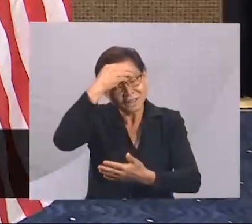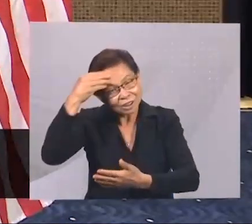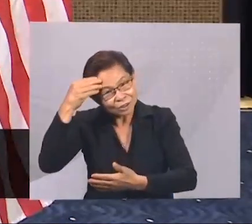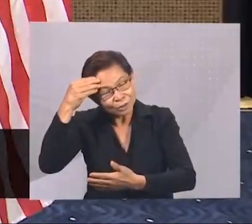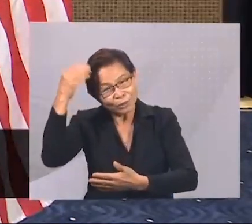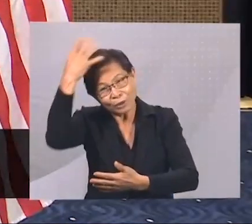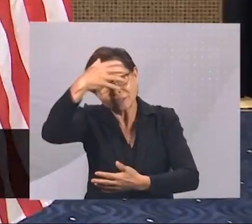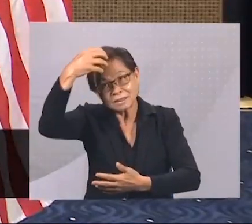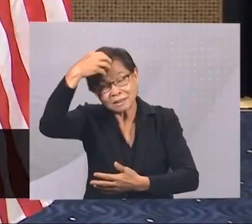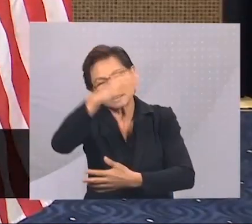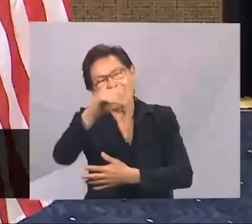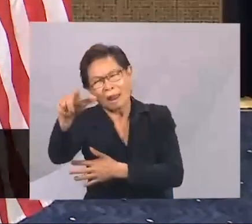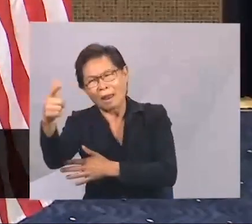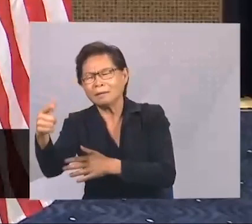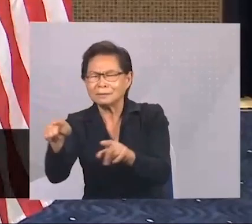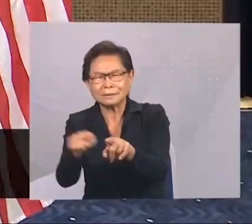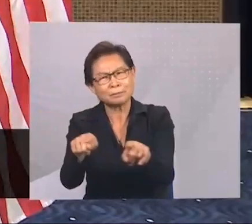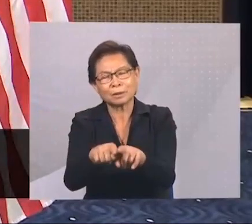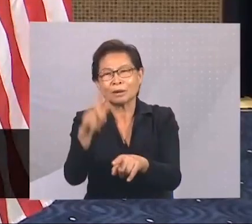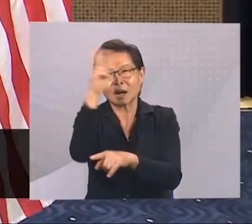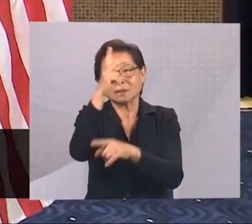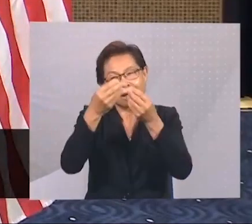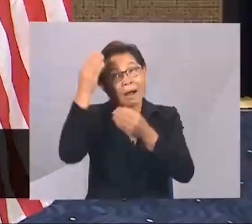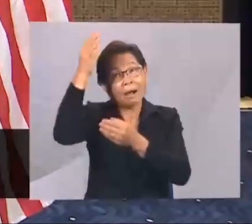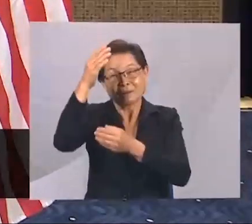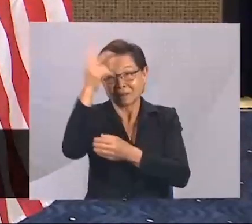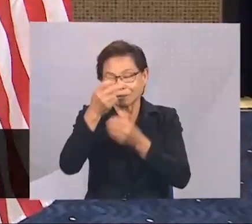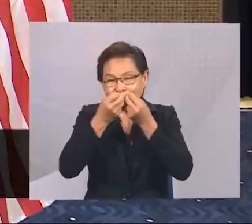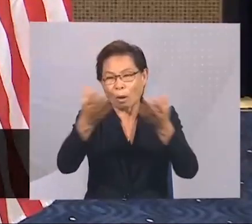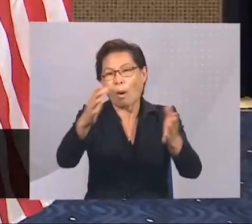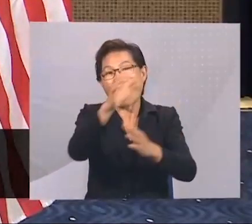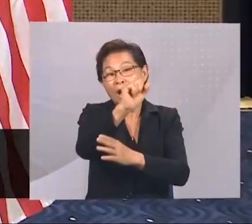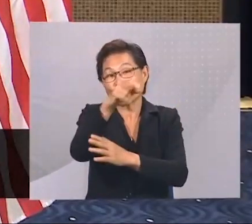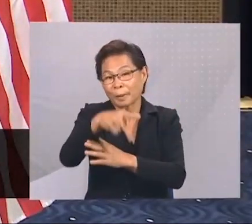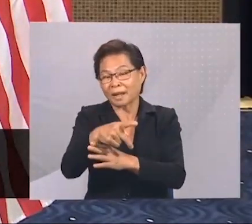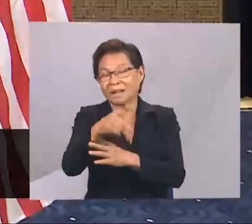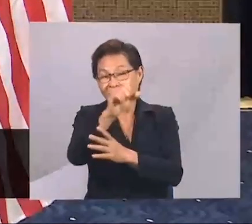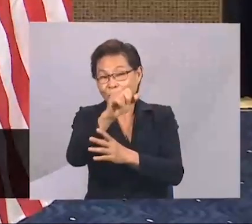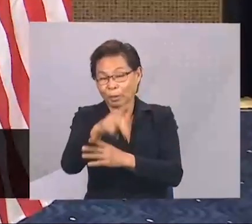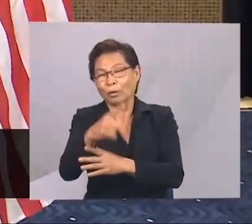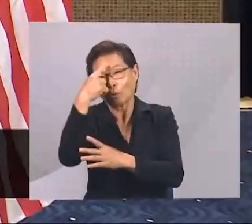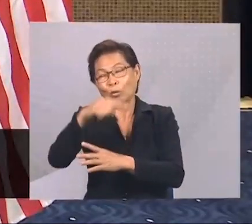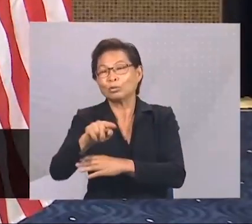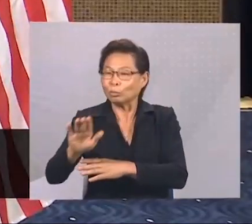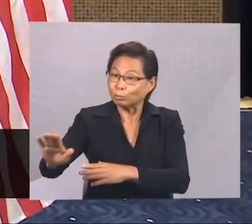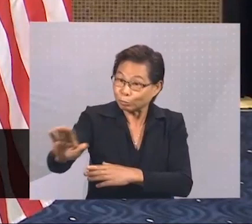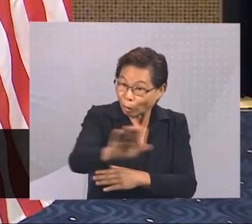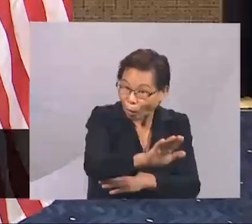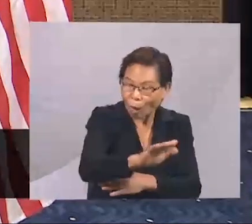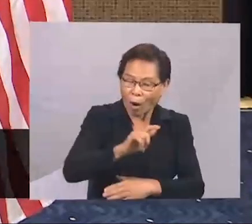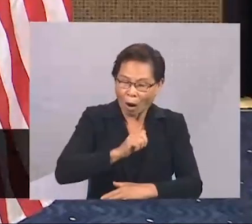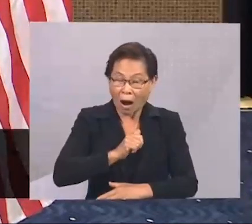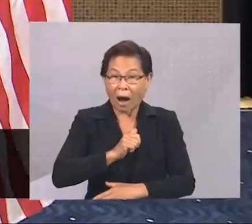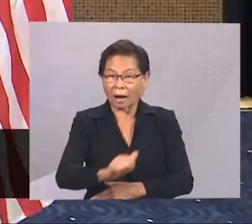Sheikh dan lain-lain kerajaan juga akan menghubungkan e-shop tertentu untuk memulihkan shadows dari yang